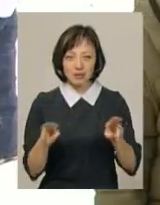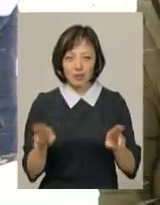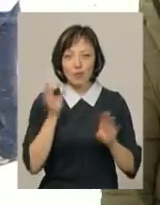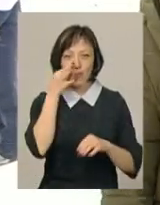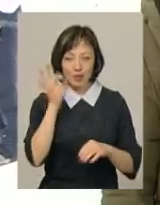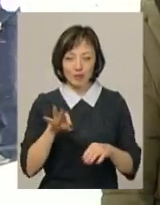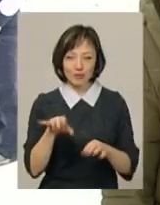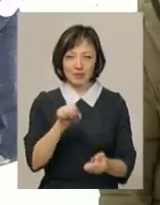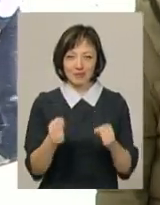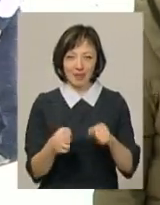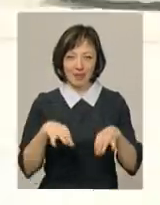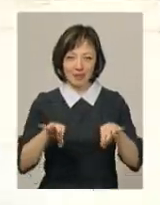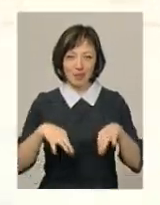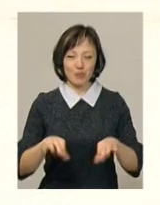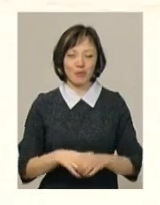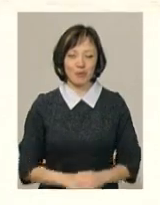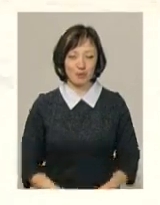буду керувати автомобілем.